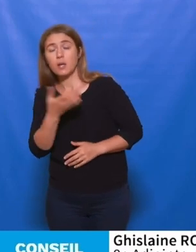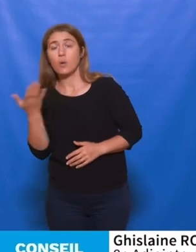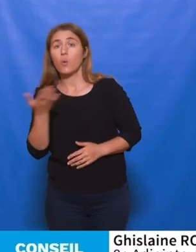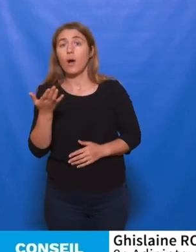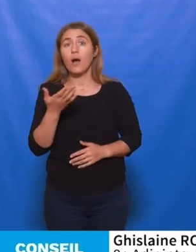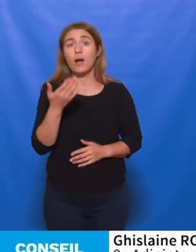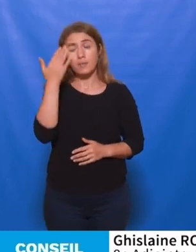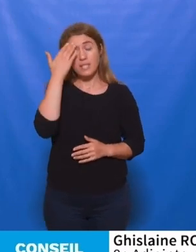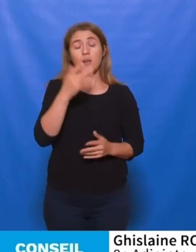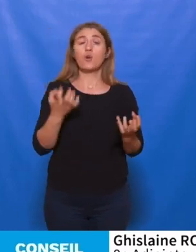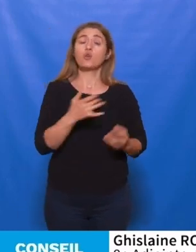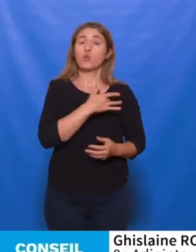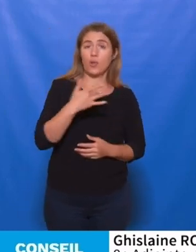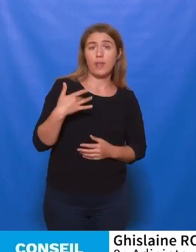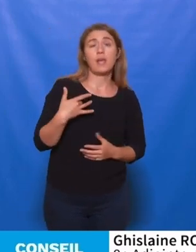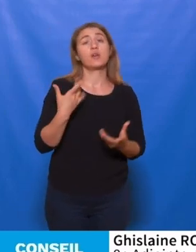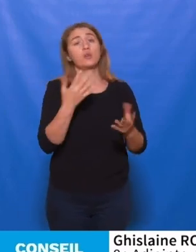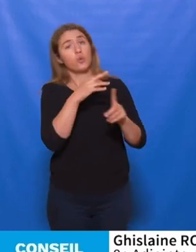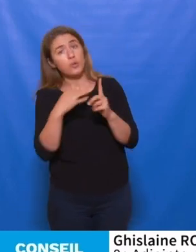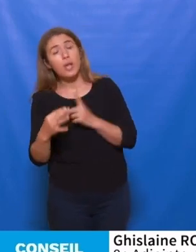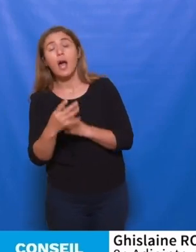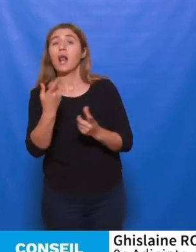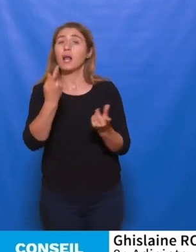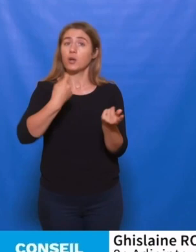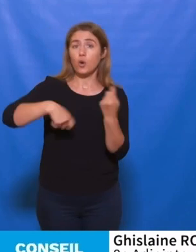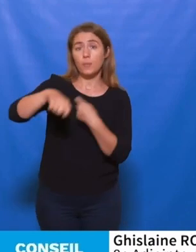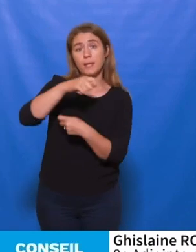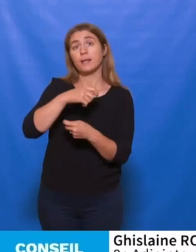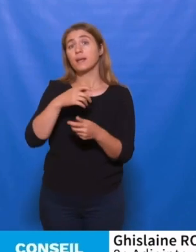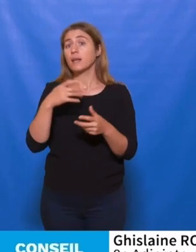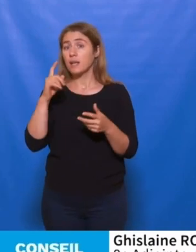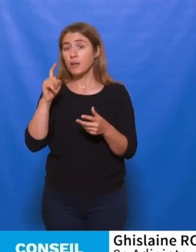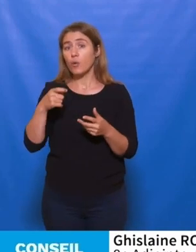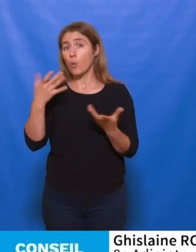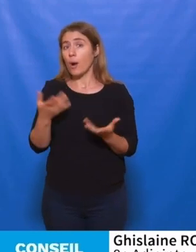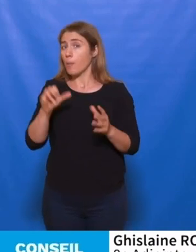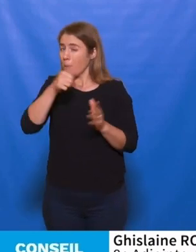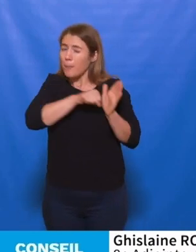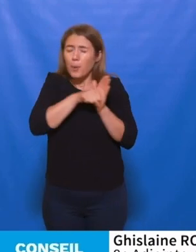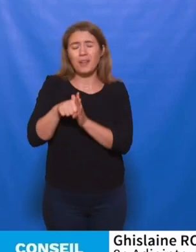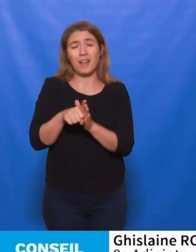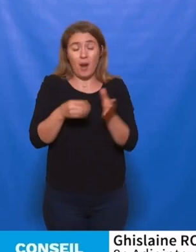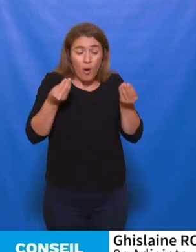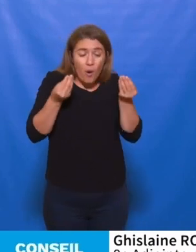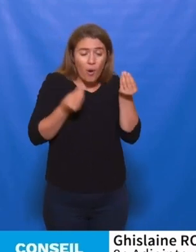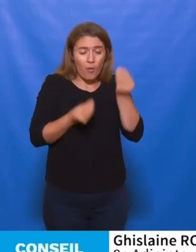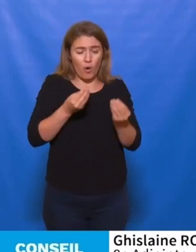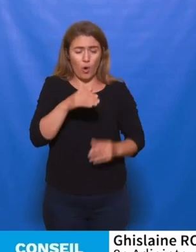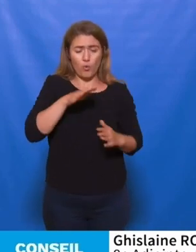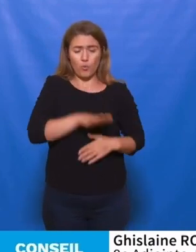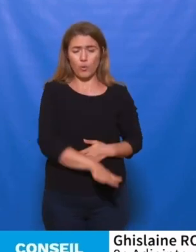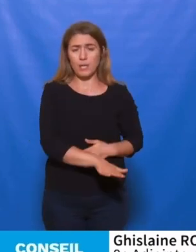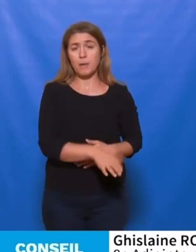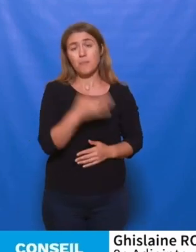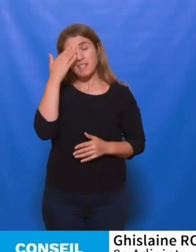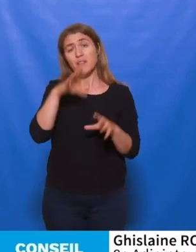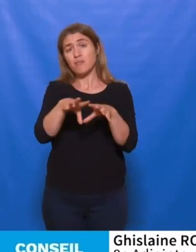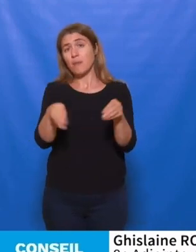et économique, il faut mettre le paquet sur les très jeunes enfants, surtout ceux des familles les plus précaires.